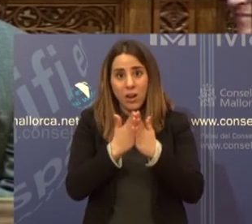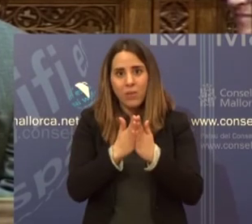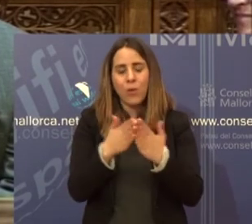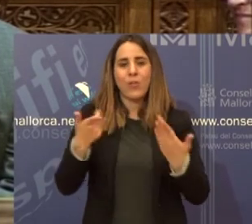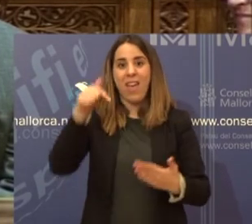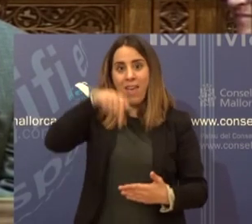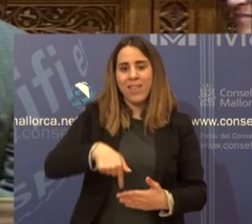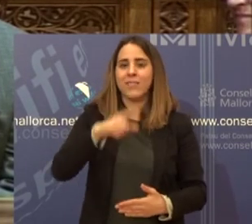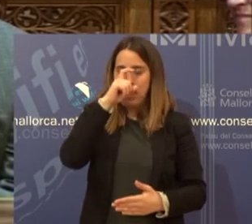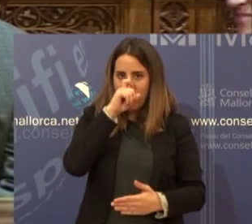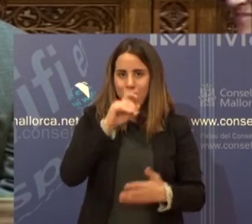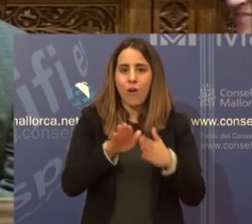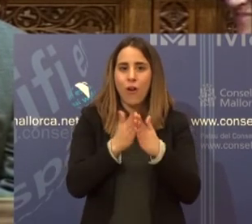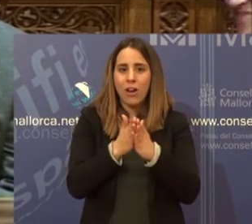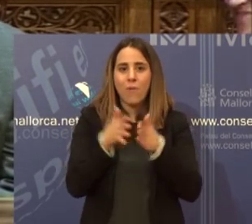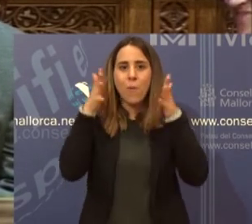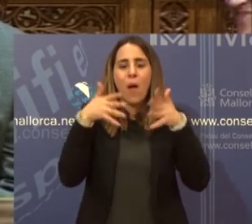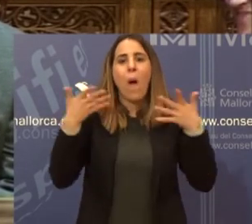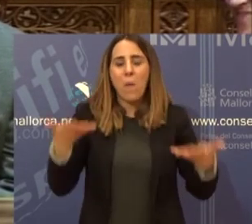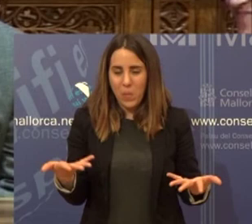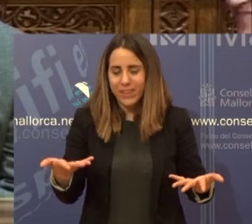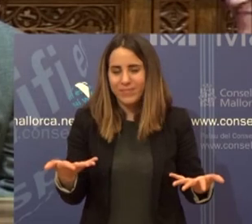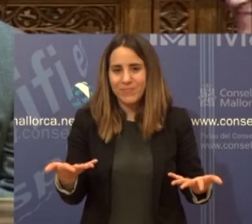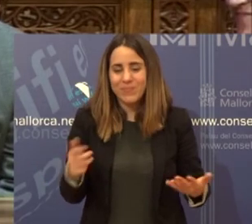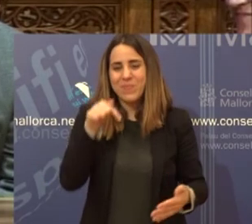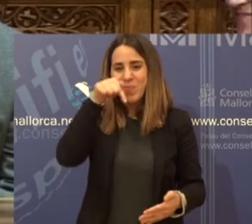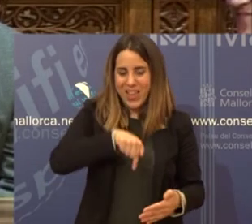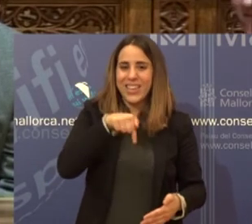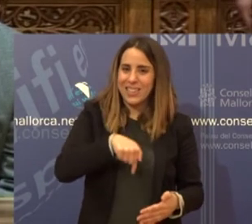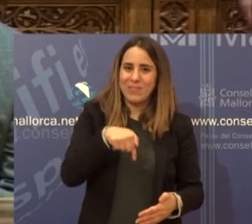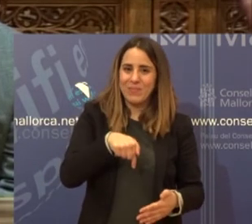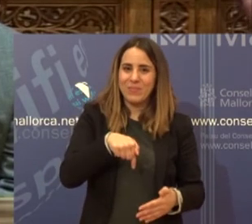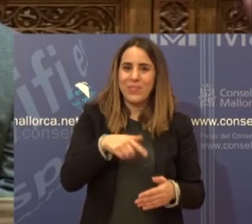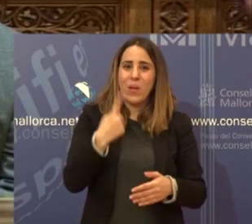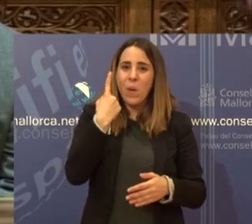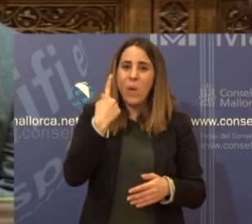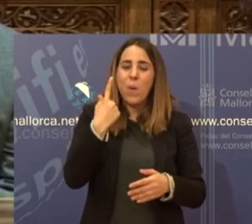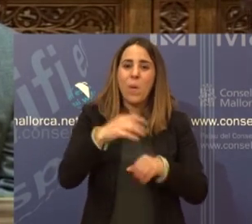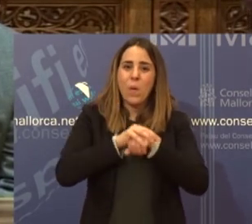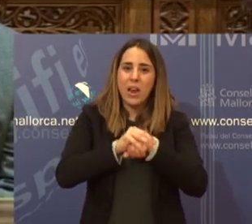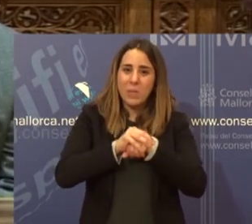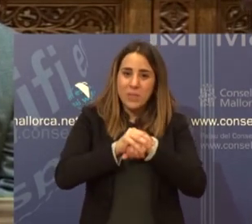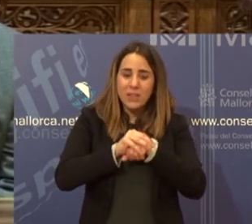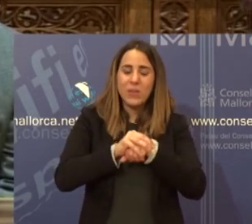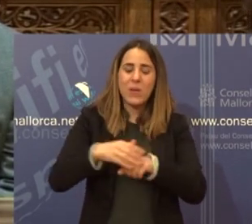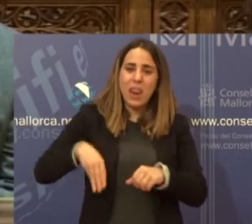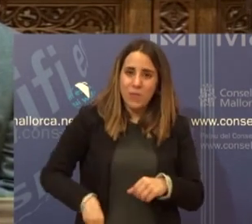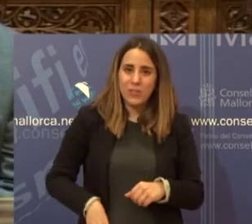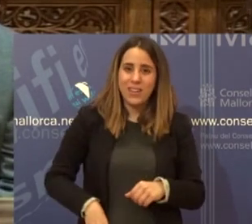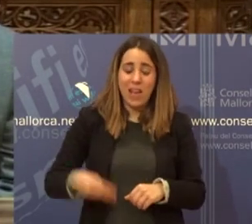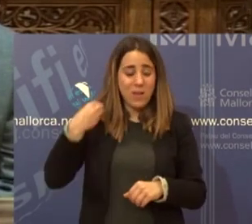evidentment, el llibre que hem de recomanar enguany per Sant Jordi que regalem, evidentment, és aquest, Un amic a dins la